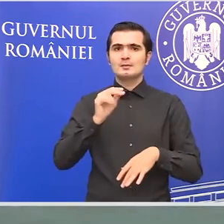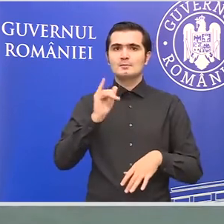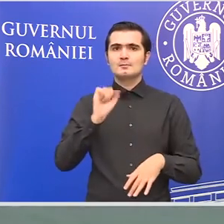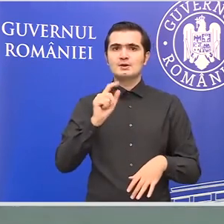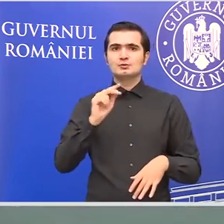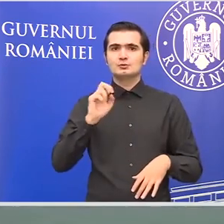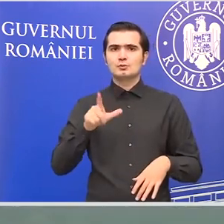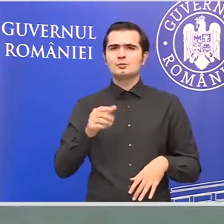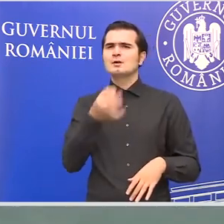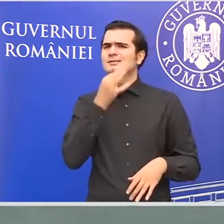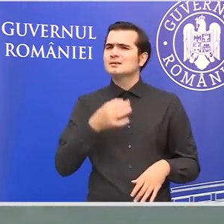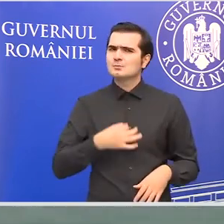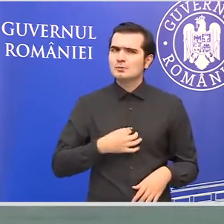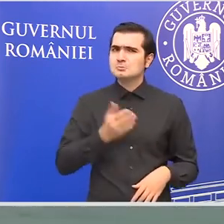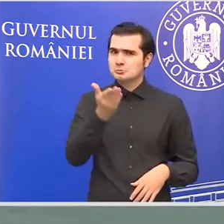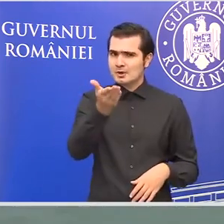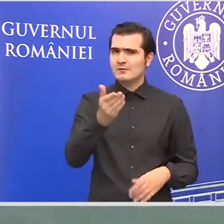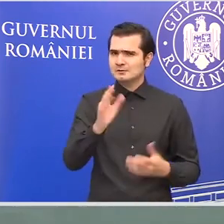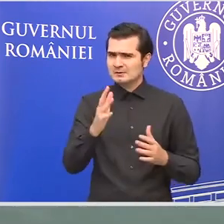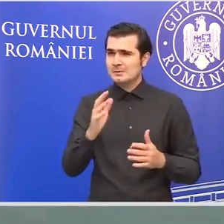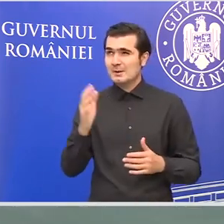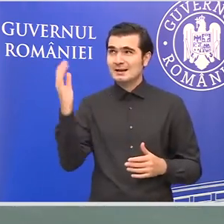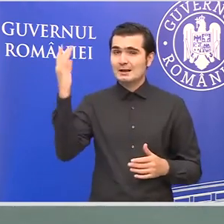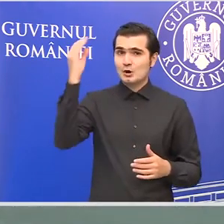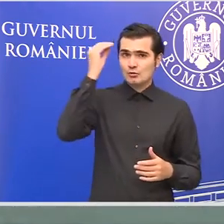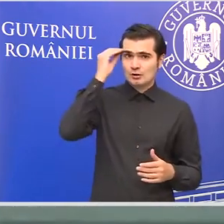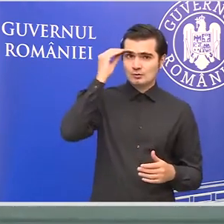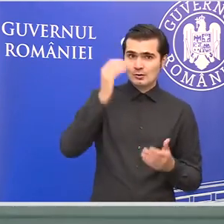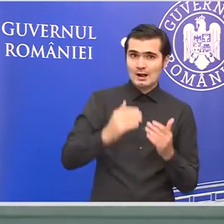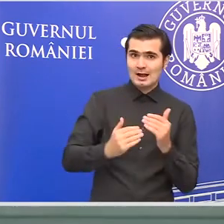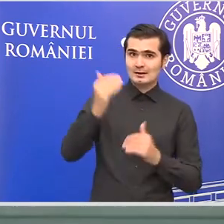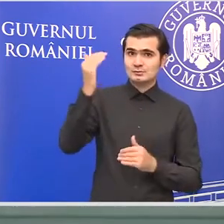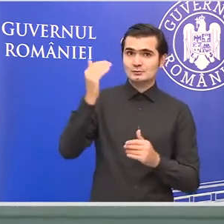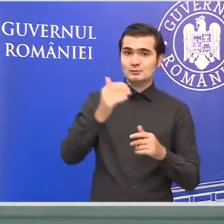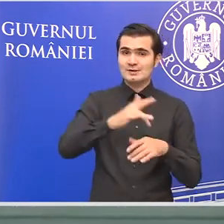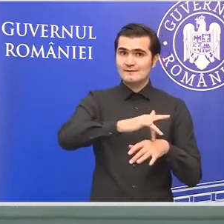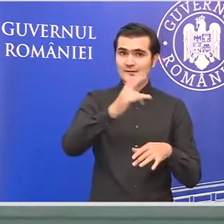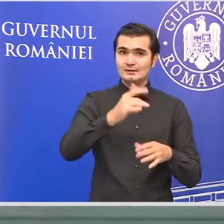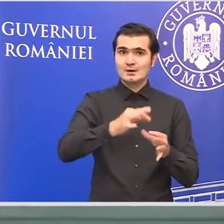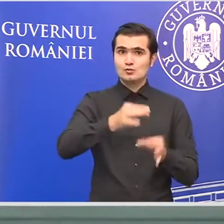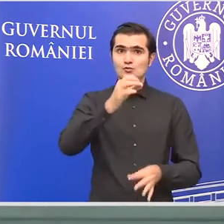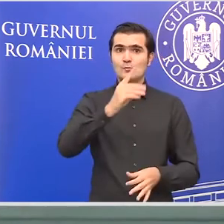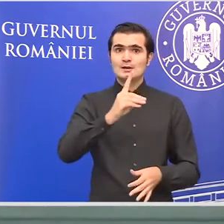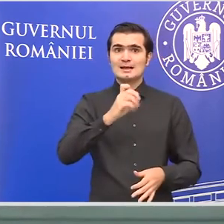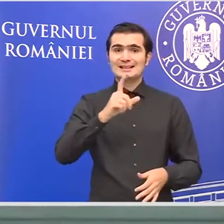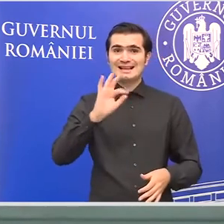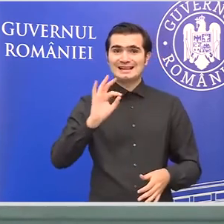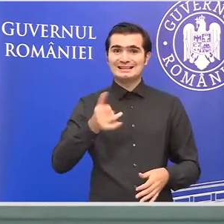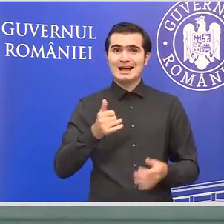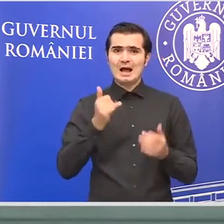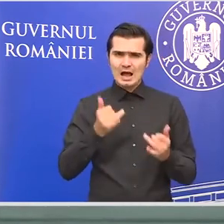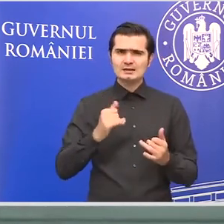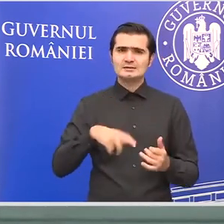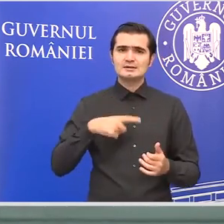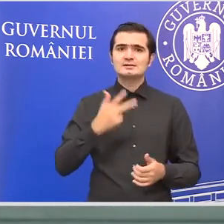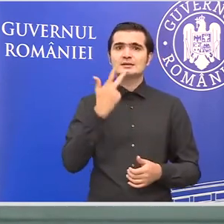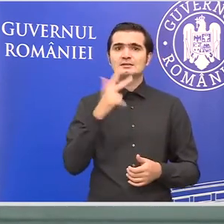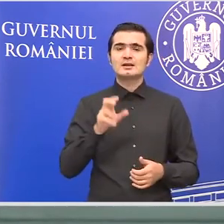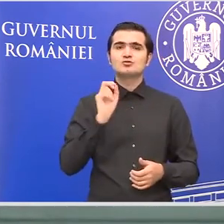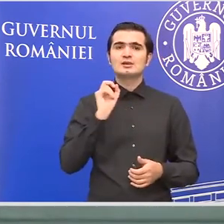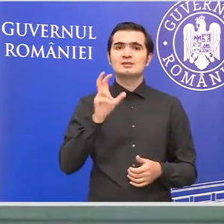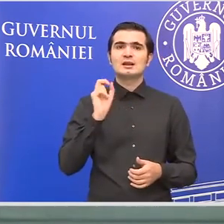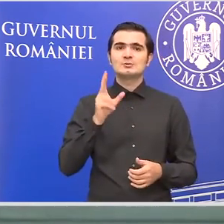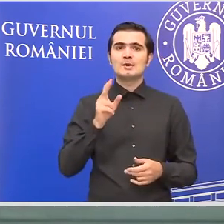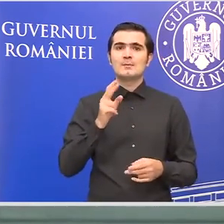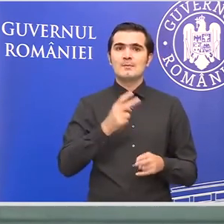Spuneți-ne dacă vi se pare îngrijorătoare creșterea infectărilor cu Delta, având în vedere că astăzi avem 313 cazuri și